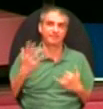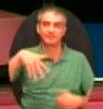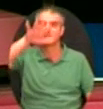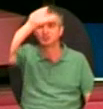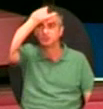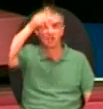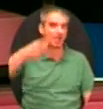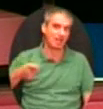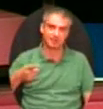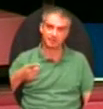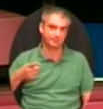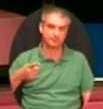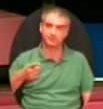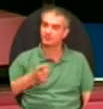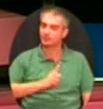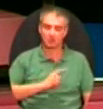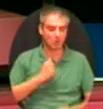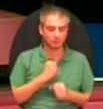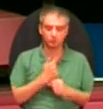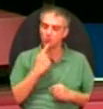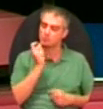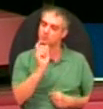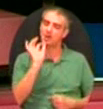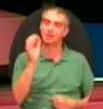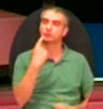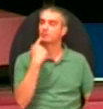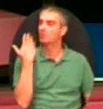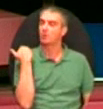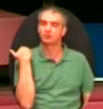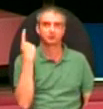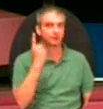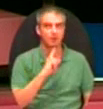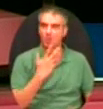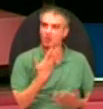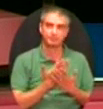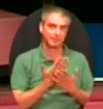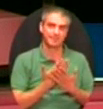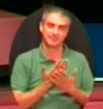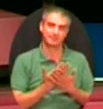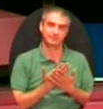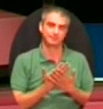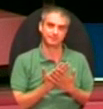ושהאיראנים לא עמדו מאחורי המילה שהם אמרו אז. הם לא מעידים,